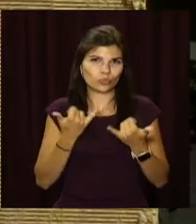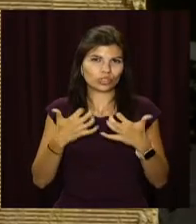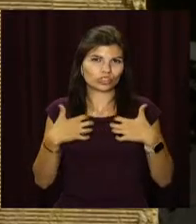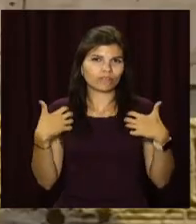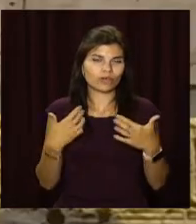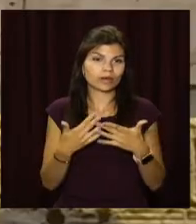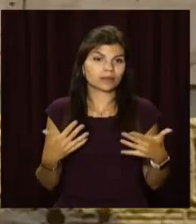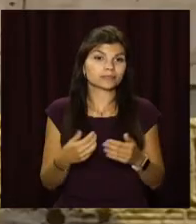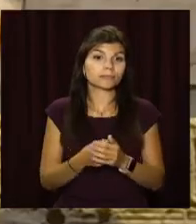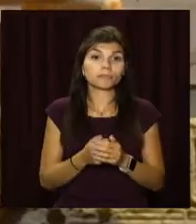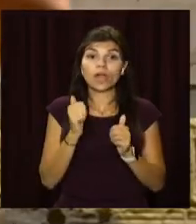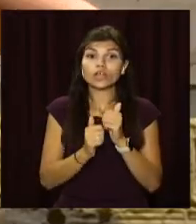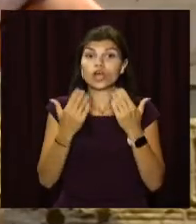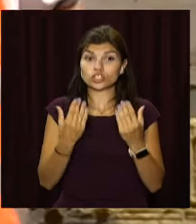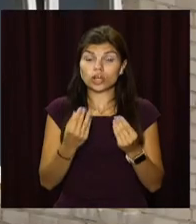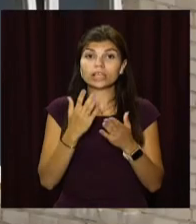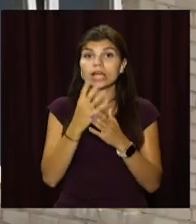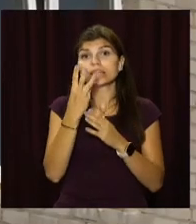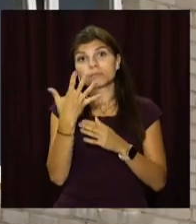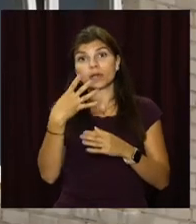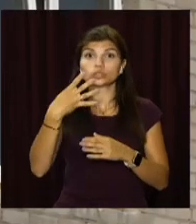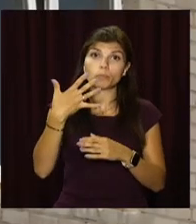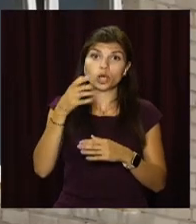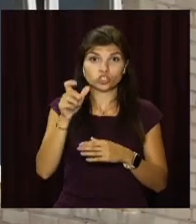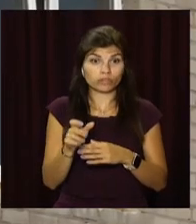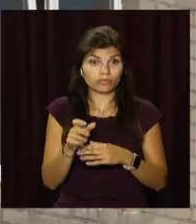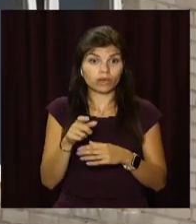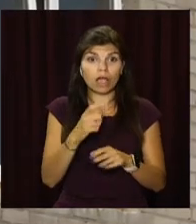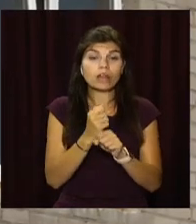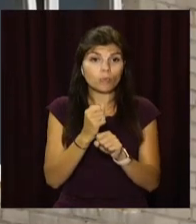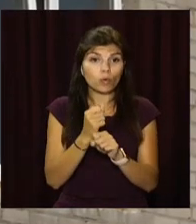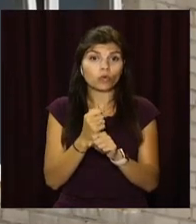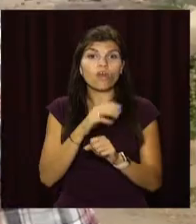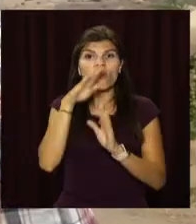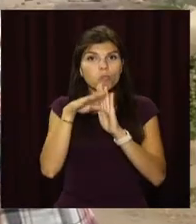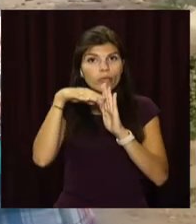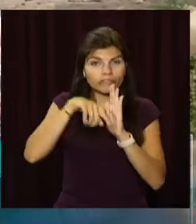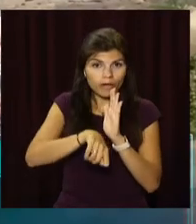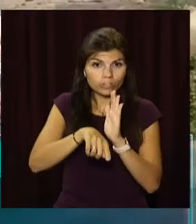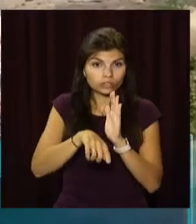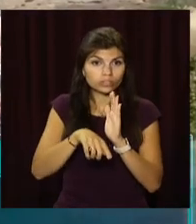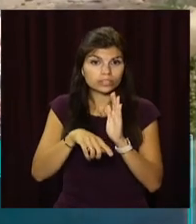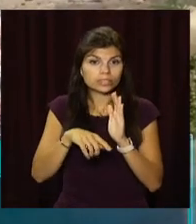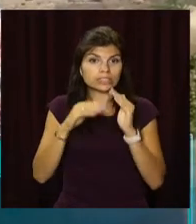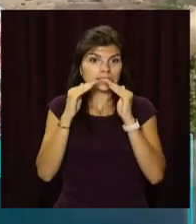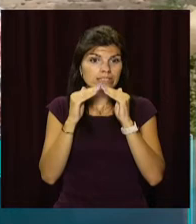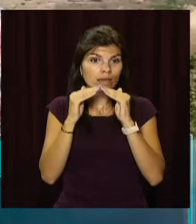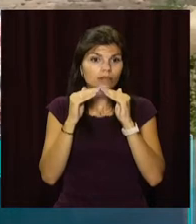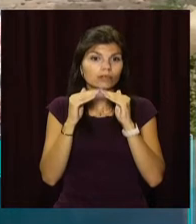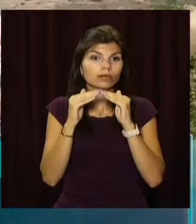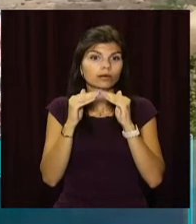початкових класів. Кожен день працює 35-45 чоловік. Ведуться роботи в підвальній частині зданій